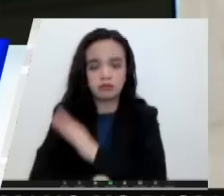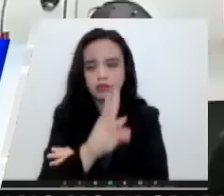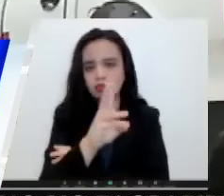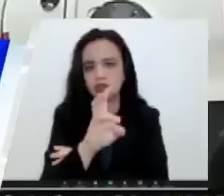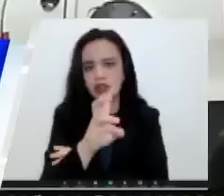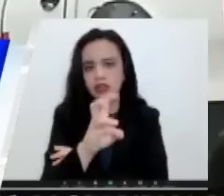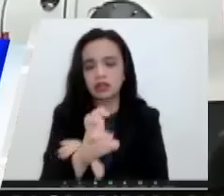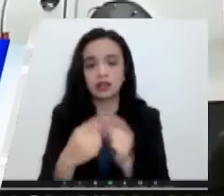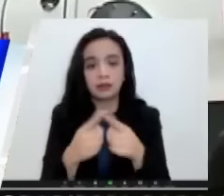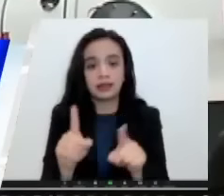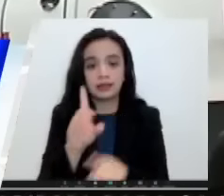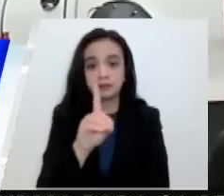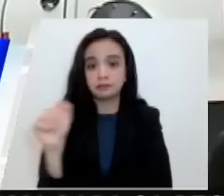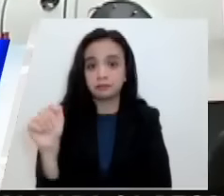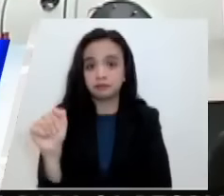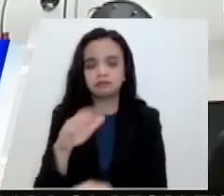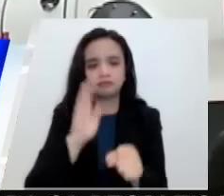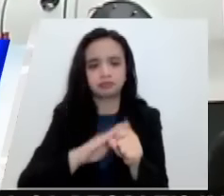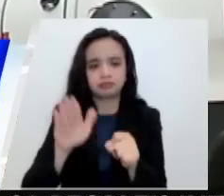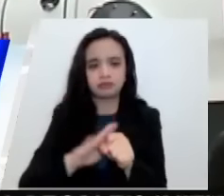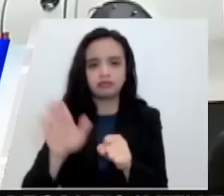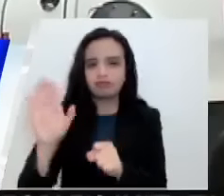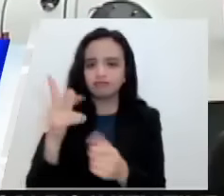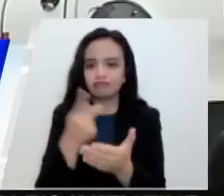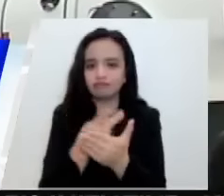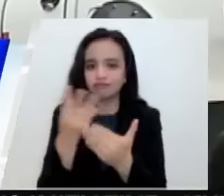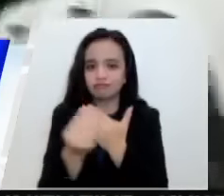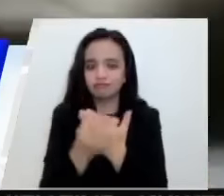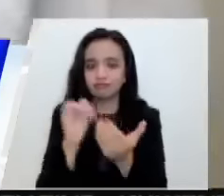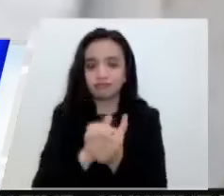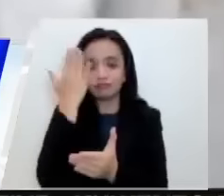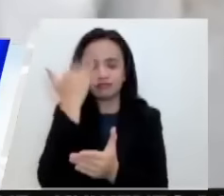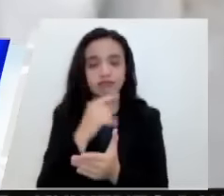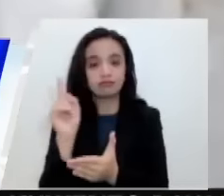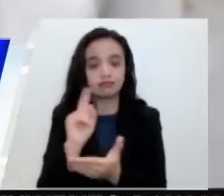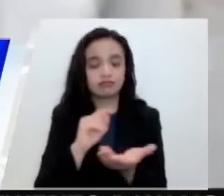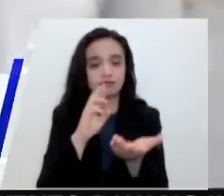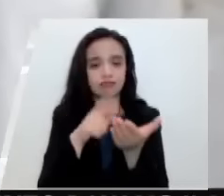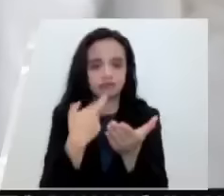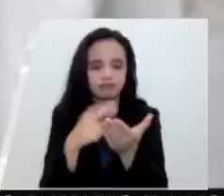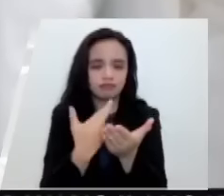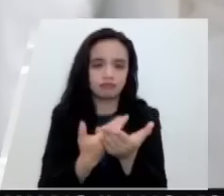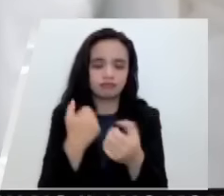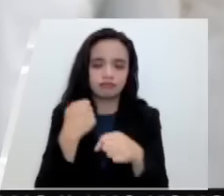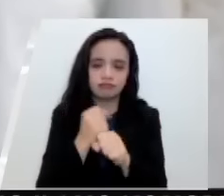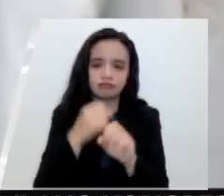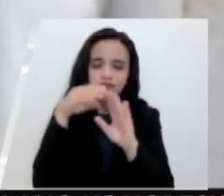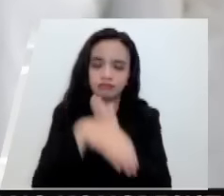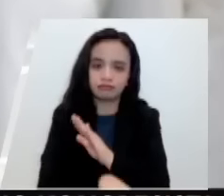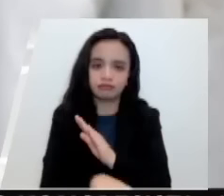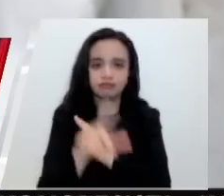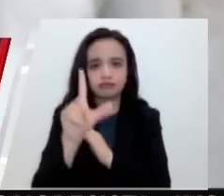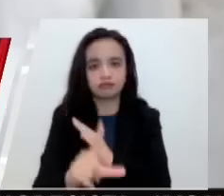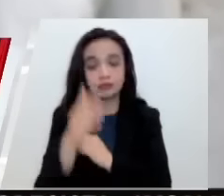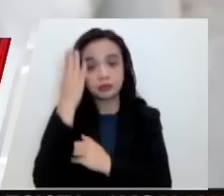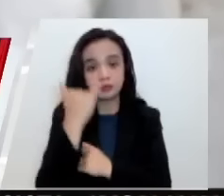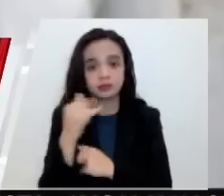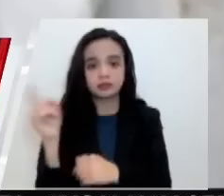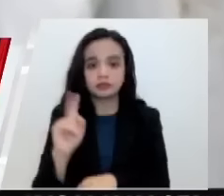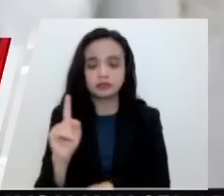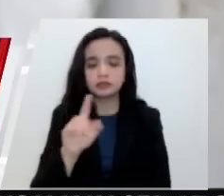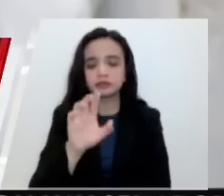Agriculture, sapat ang kanilang programa kaya't di bababa ang rice production. Bababa ang rice production because of the El Nino? Yung